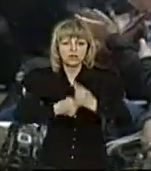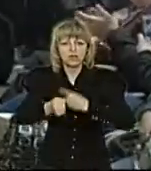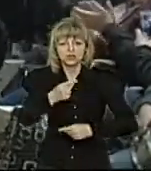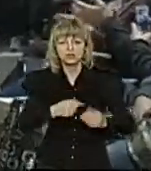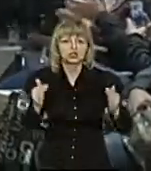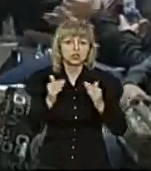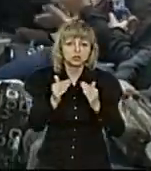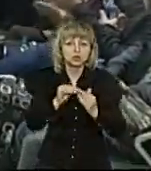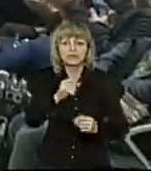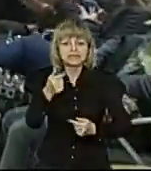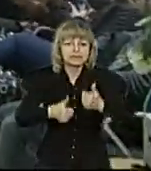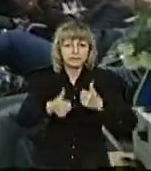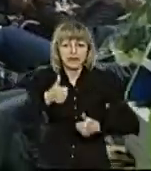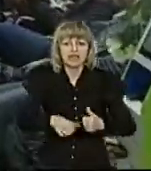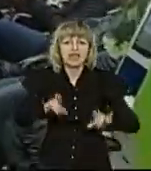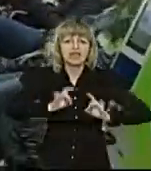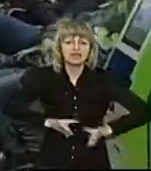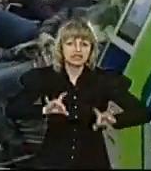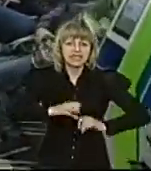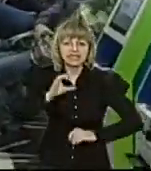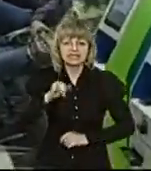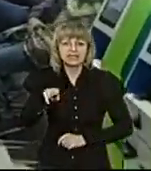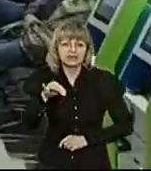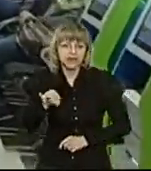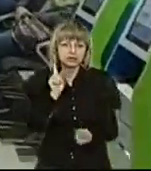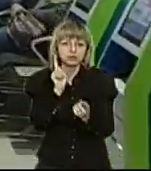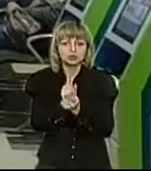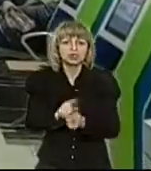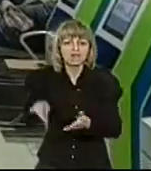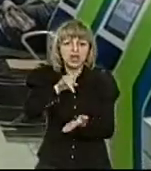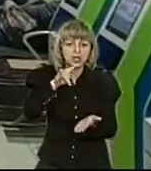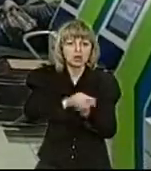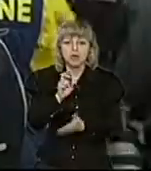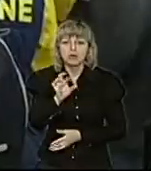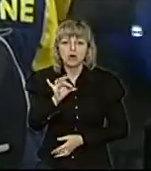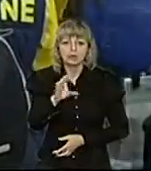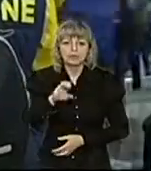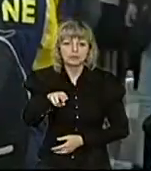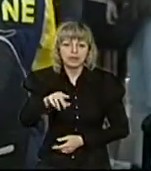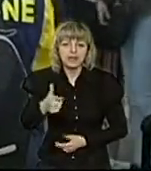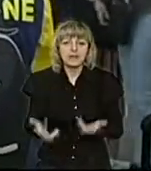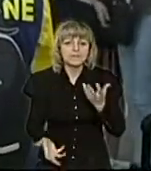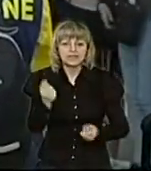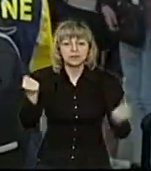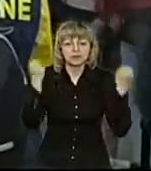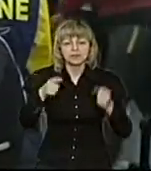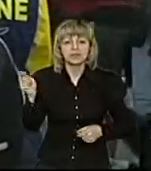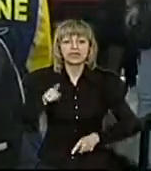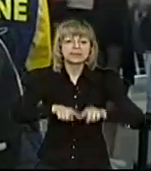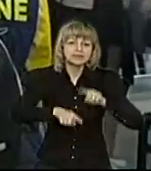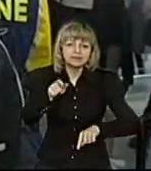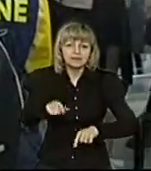додому зі змагань в австралійському Сіднеї. Зустрічали їх у аеропорту Бориспіль. Підтримати спортсменів приїхали рідні та